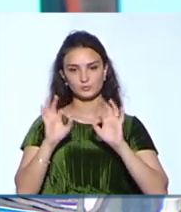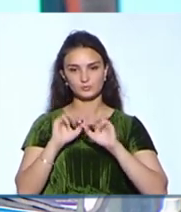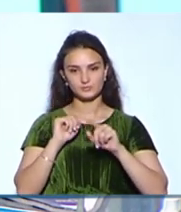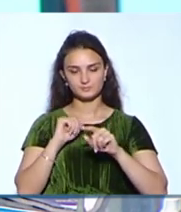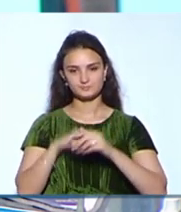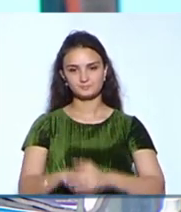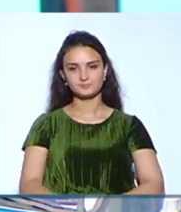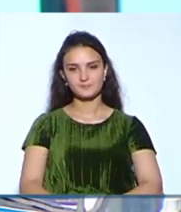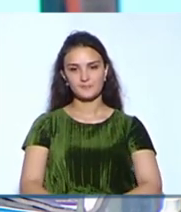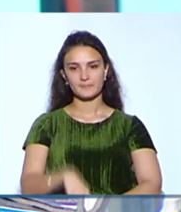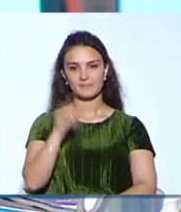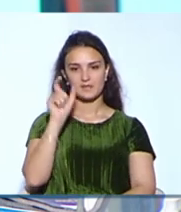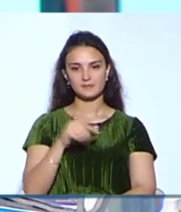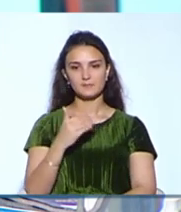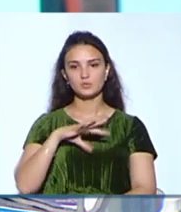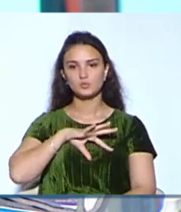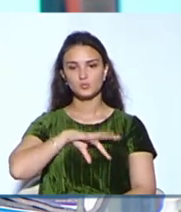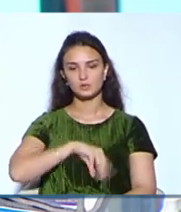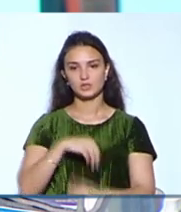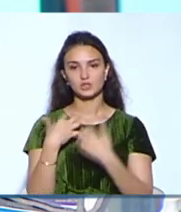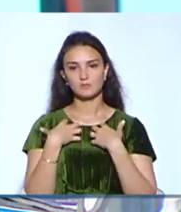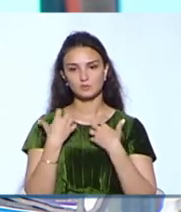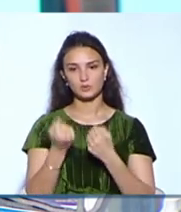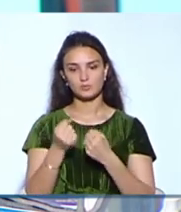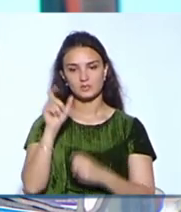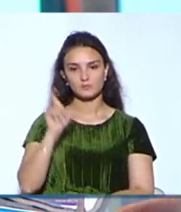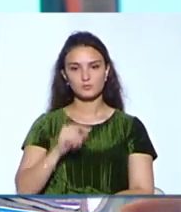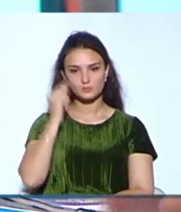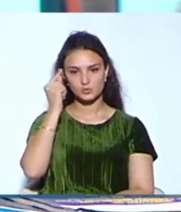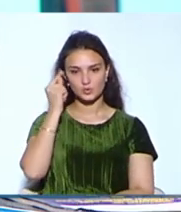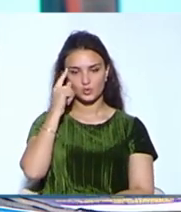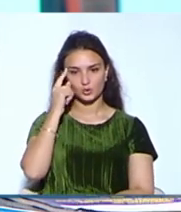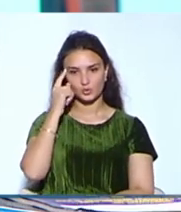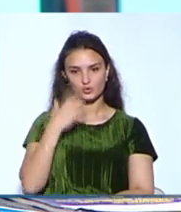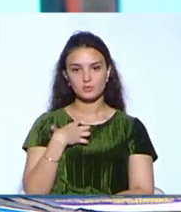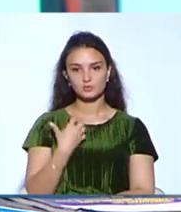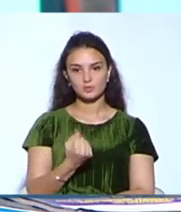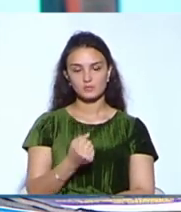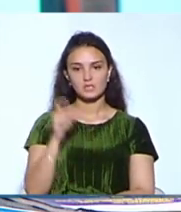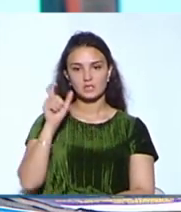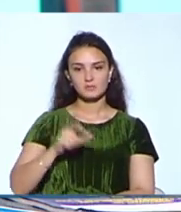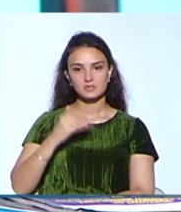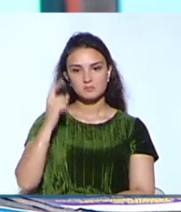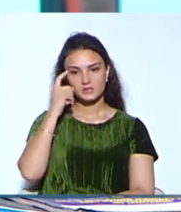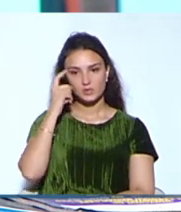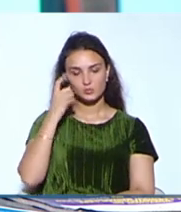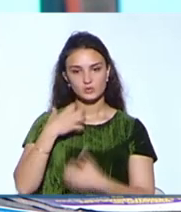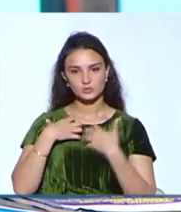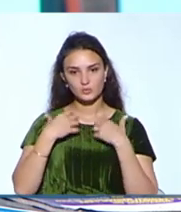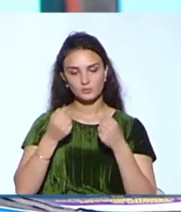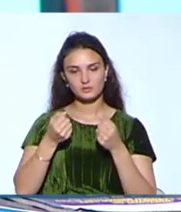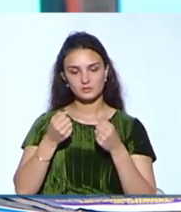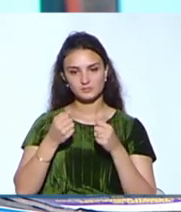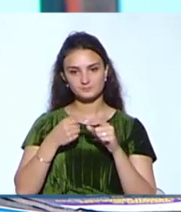ვლაპარაკობთ ადამიანის სულიერ ჯანმრთელობაზე, ადამიანის ფსიქოლოგიურ ჯანმრთელობაზე, ადამიანის მენტალურ ჯანმრთელობაზე, როგორც